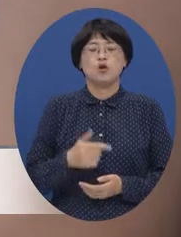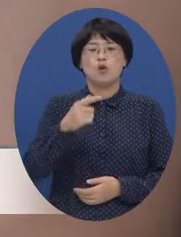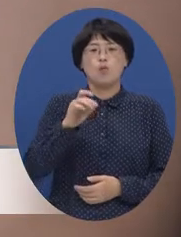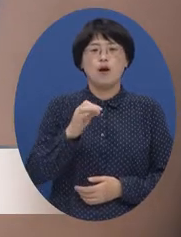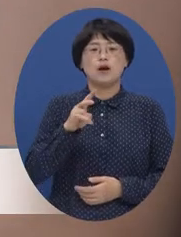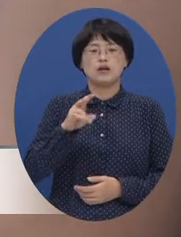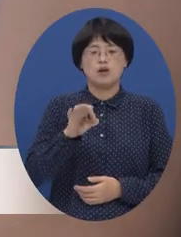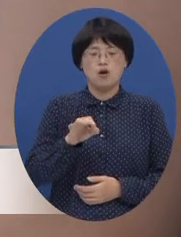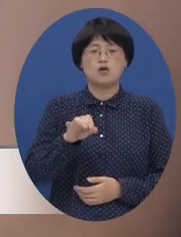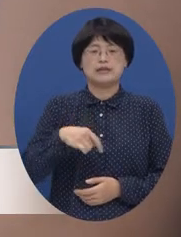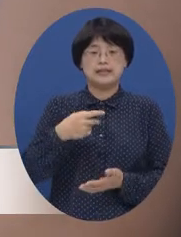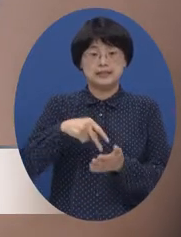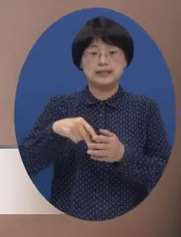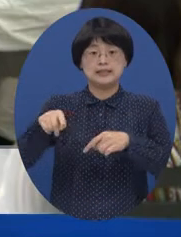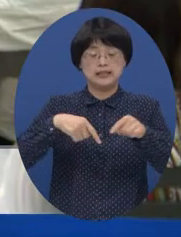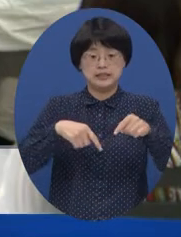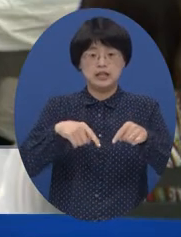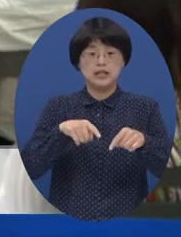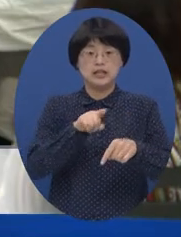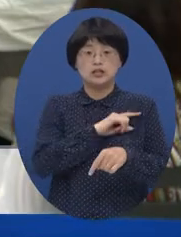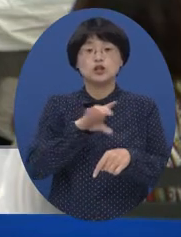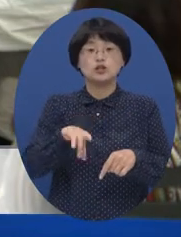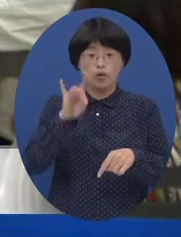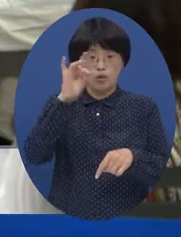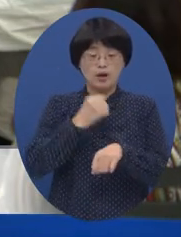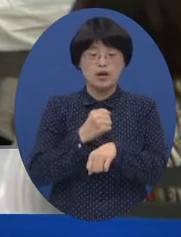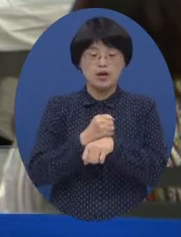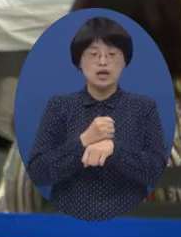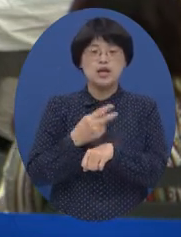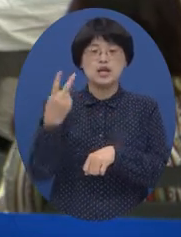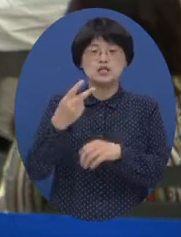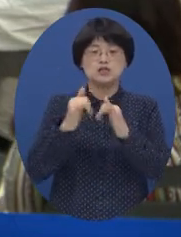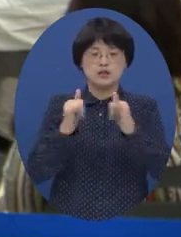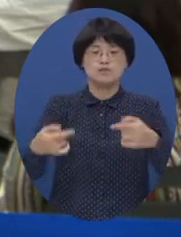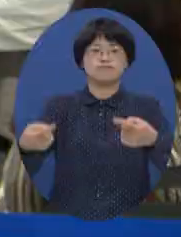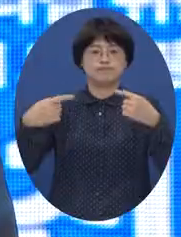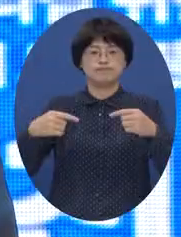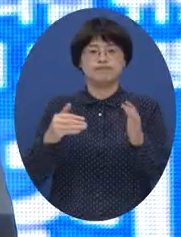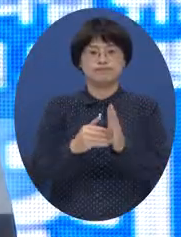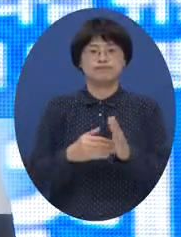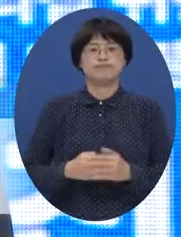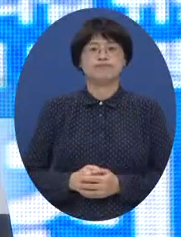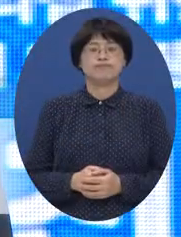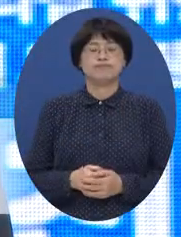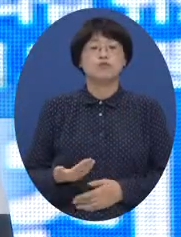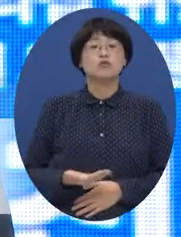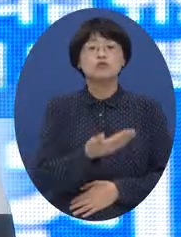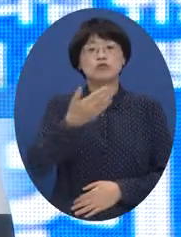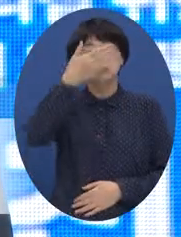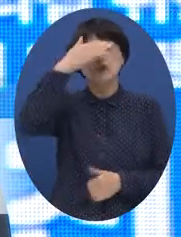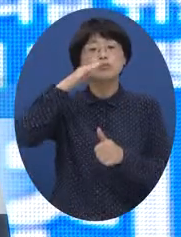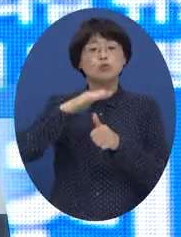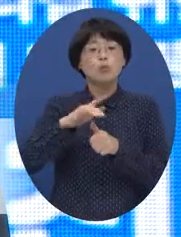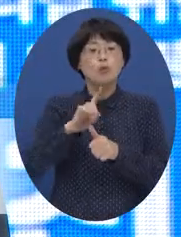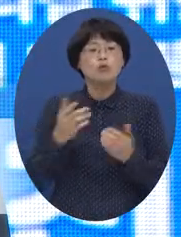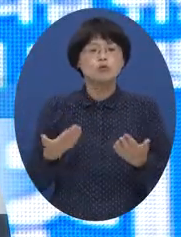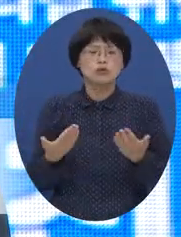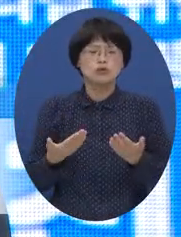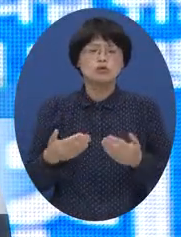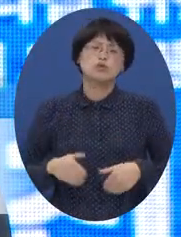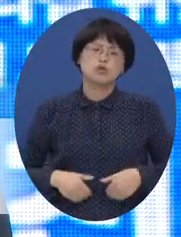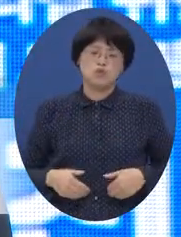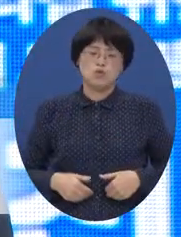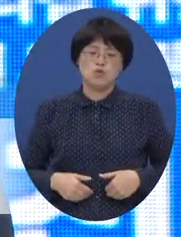최초로 마련됐고 청소년과 기업체 관계자 등 2천여 명이 찾았습니다. 우리 청소년들이 일할 수밖에 없는